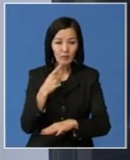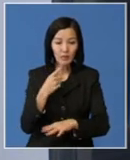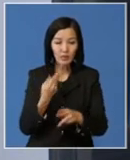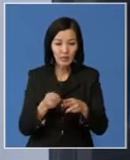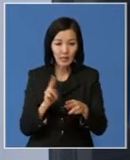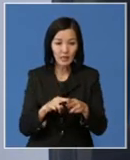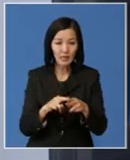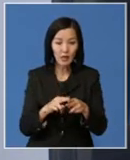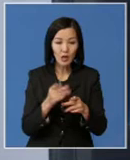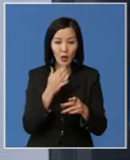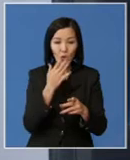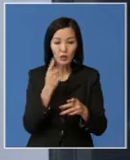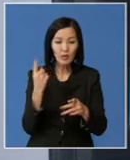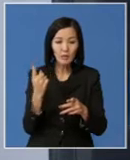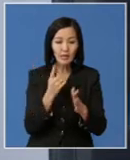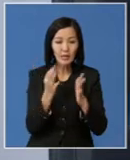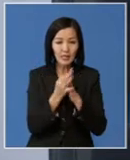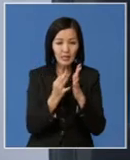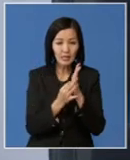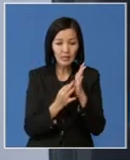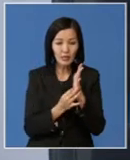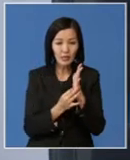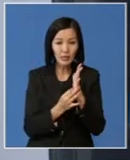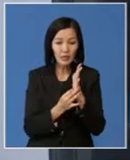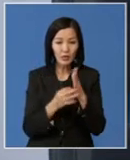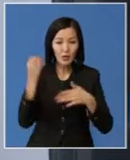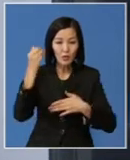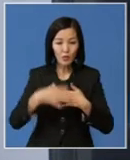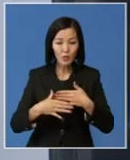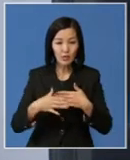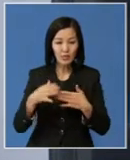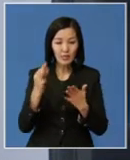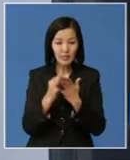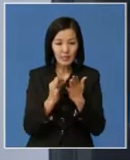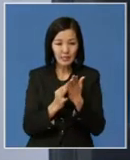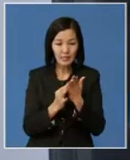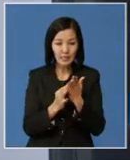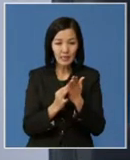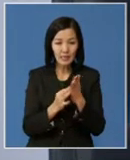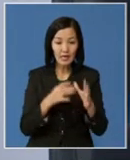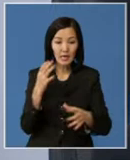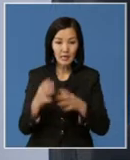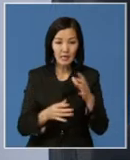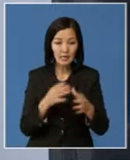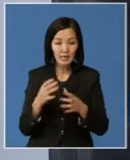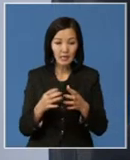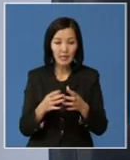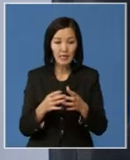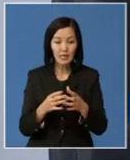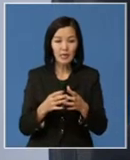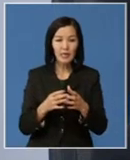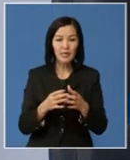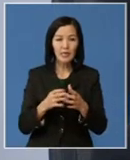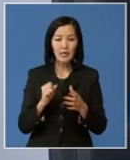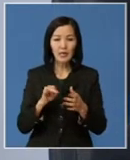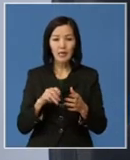осы біздің ұлттық бірыңғай тестілеу орталық өткізетін тестін ғана тапсырып қана емес, егер халықаралық жаңағы